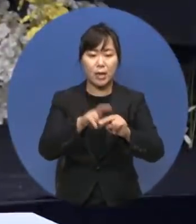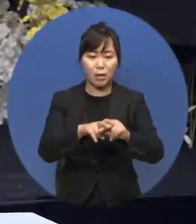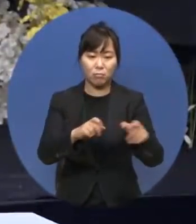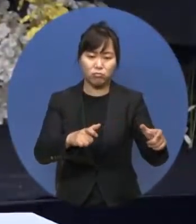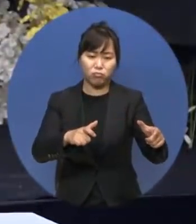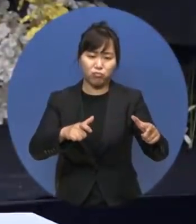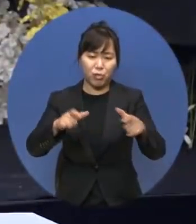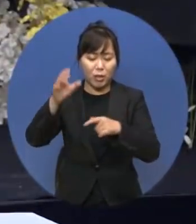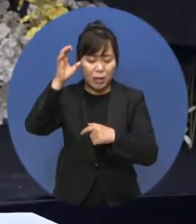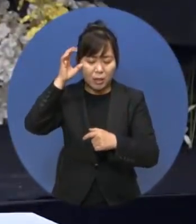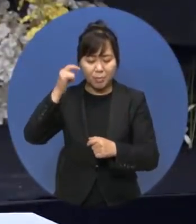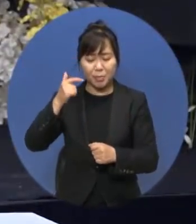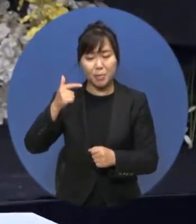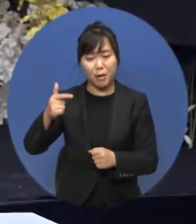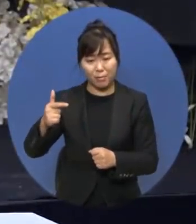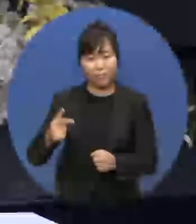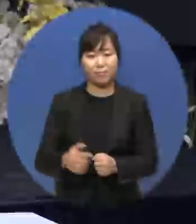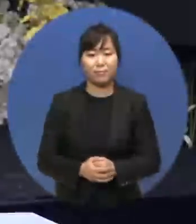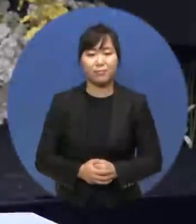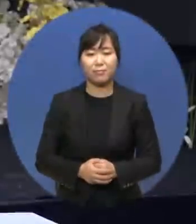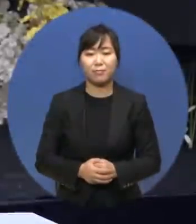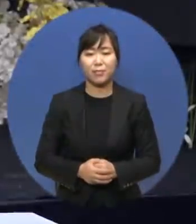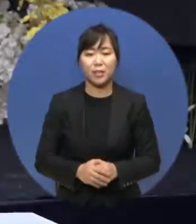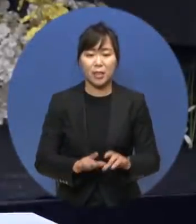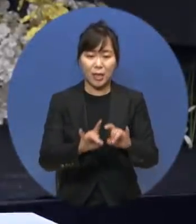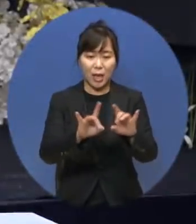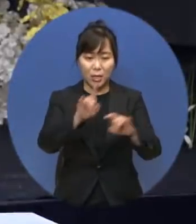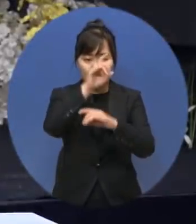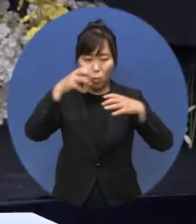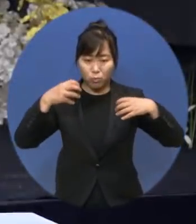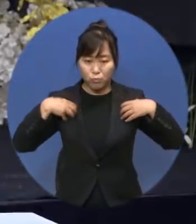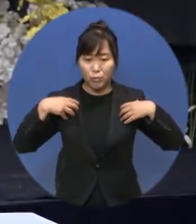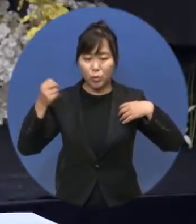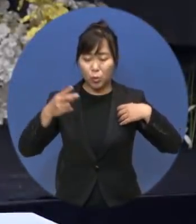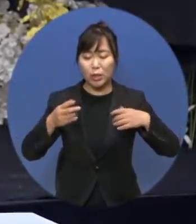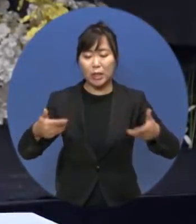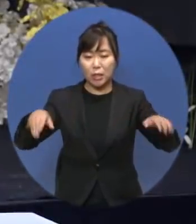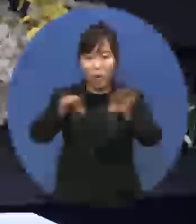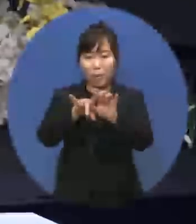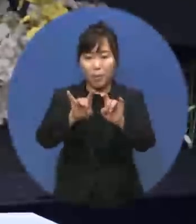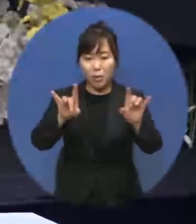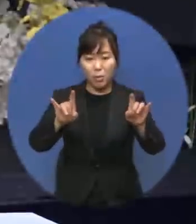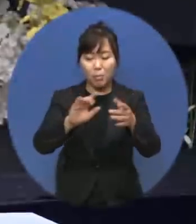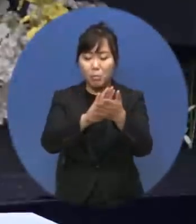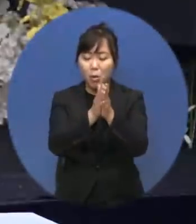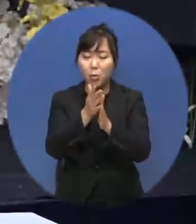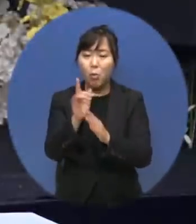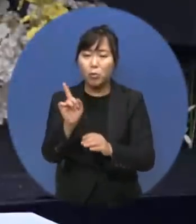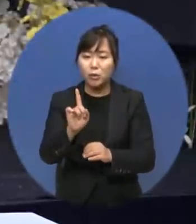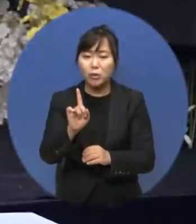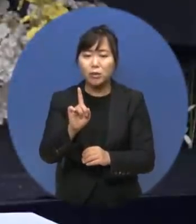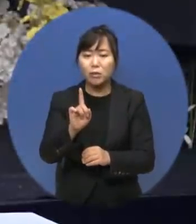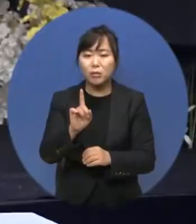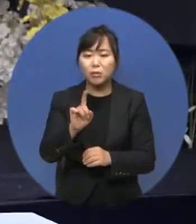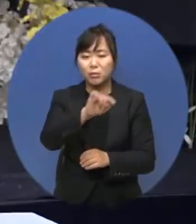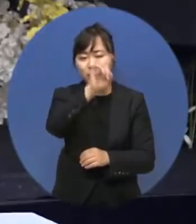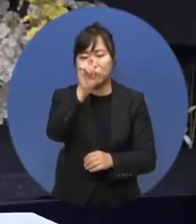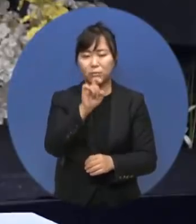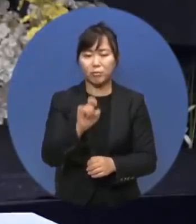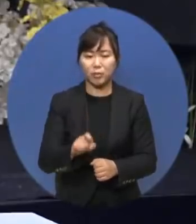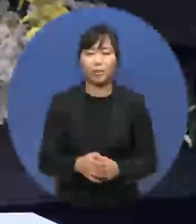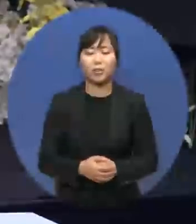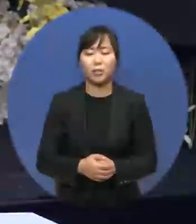확대될 것이라는 그런 기대감도 높아지고 있는데요. 이 각 부처 및 기관별로는 어떠한 변화가 있을 것으로